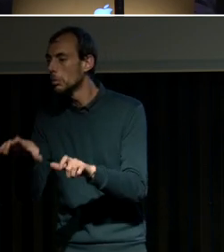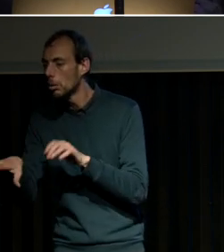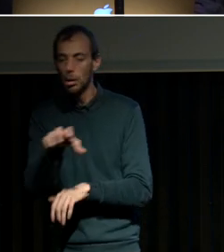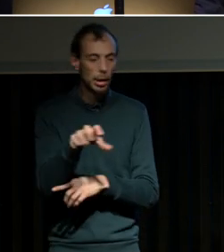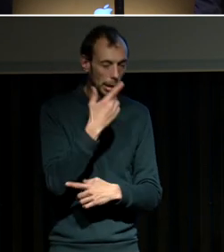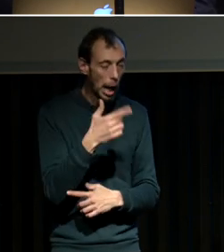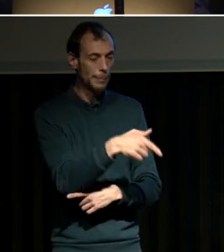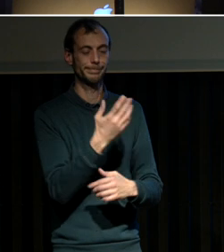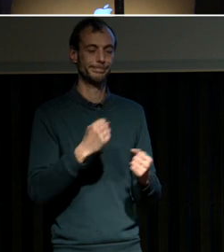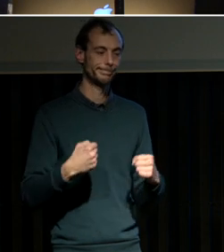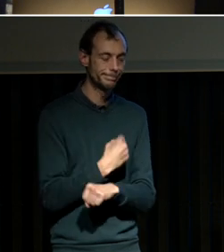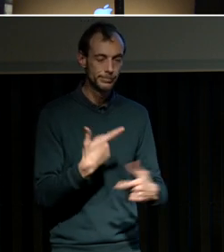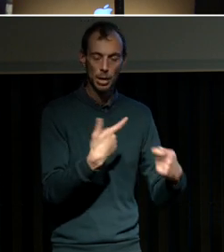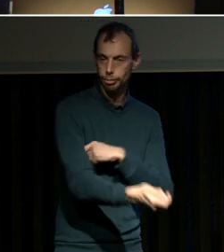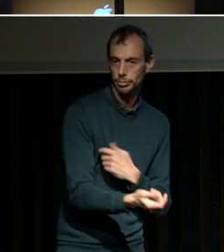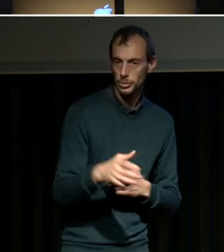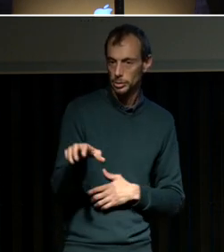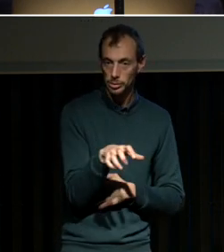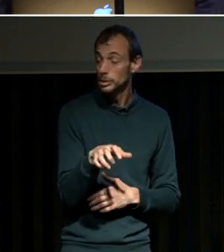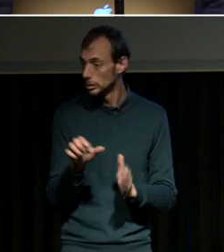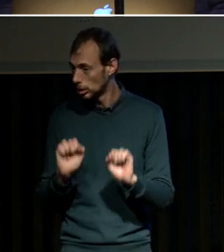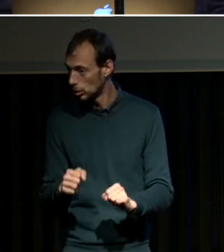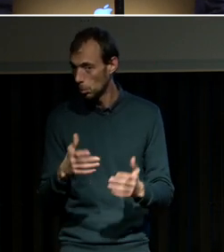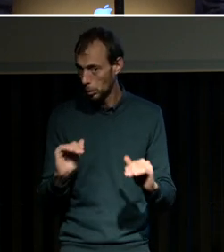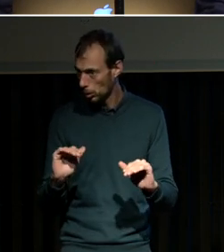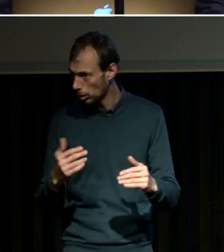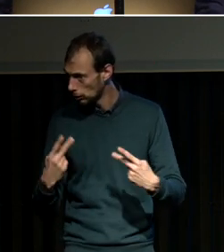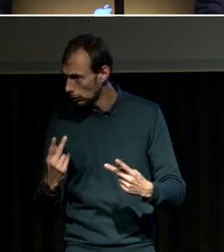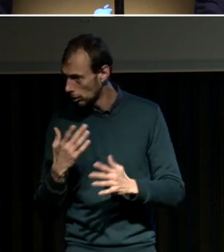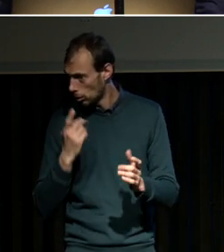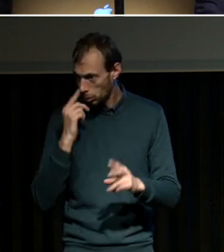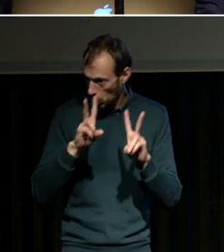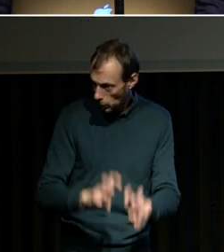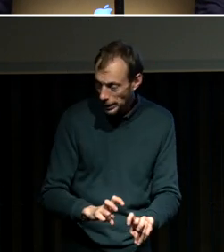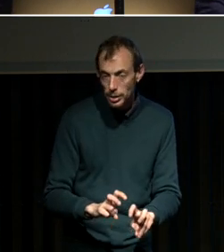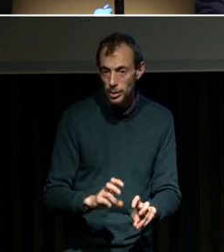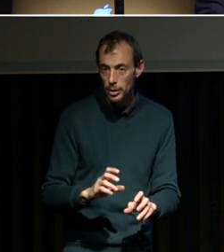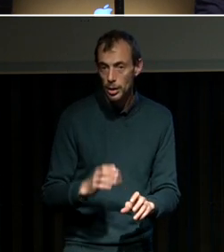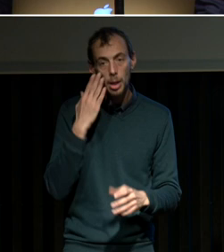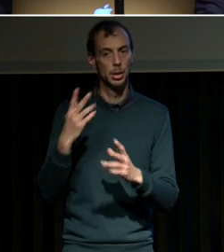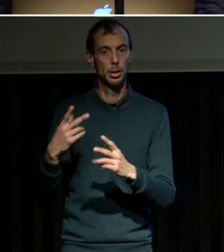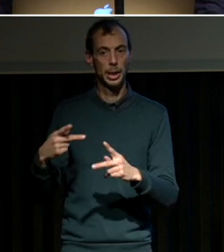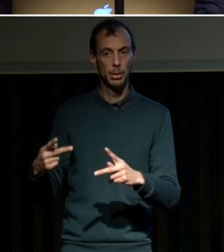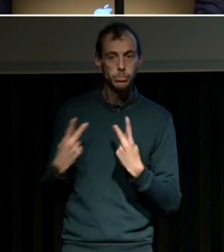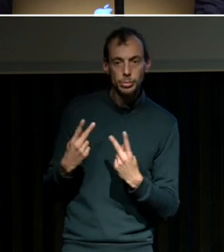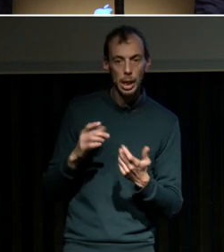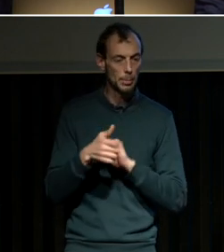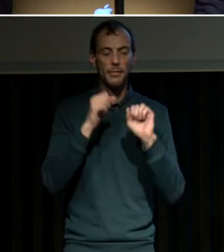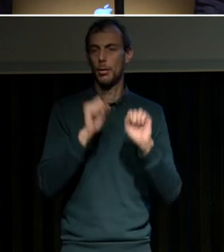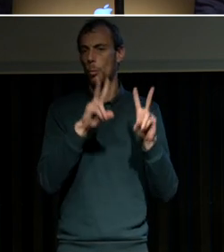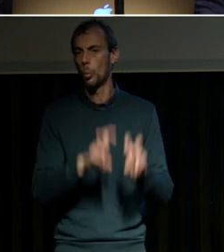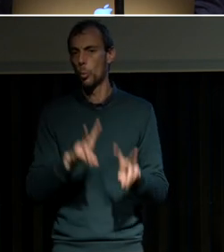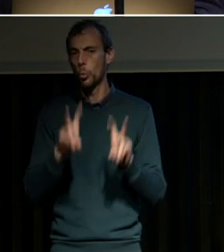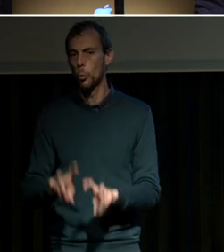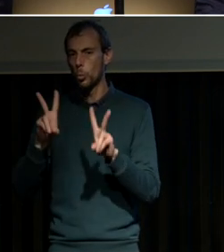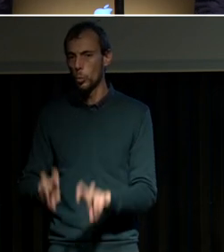évidemment, ça permet aussi de faire des progrès fulgurants en termes de connaissances. Et ça, ce type de don, c'est des milliers ou des